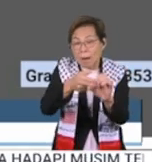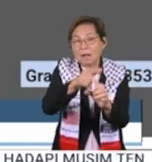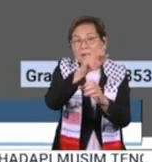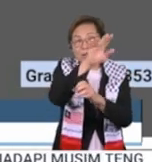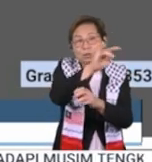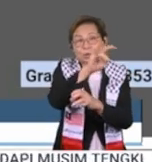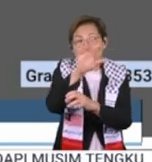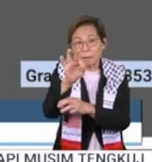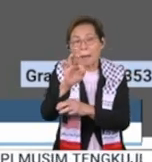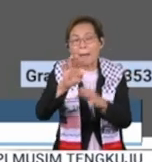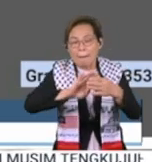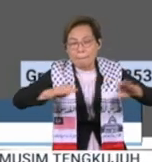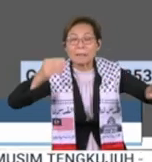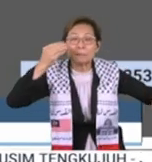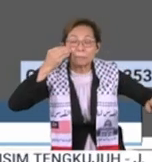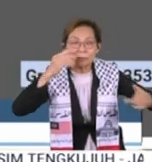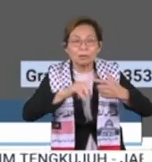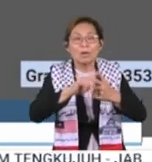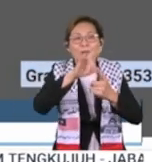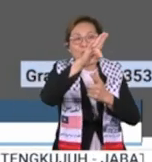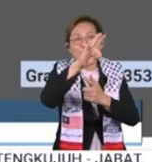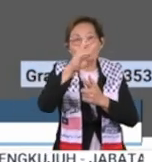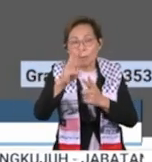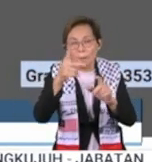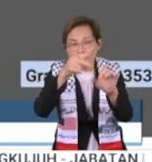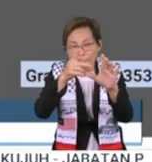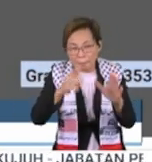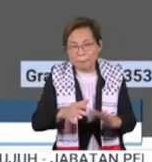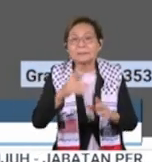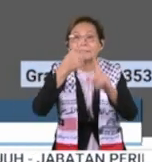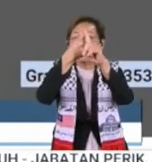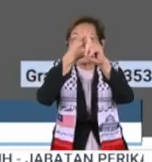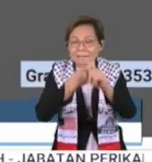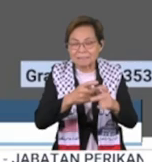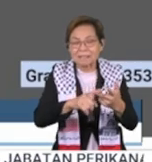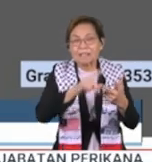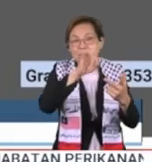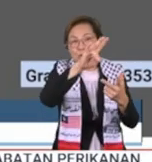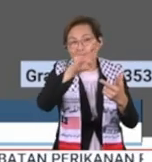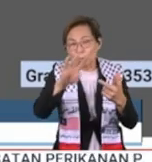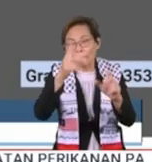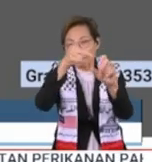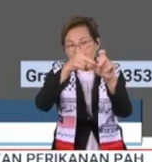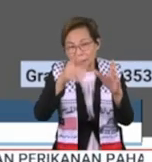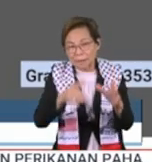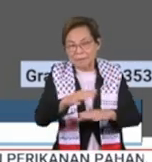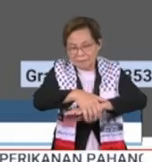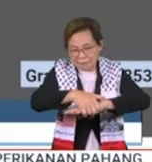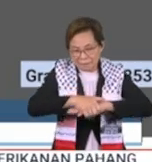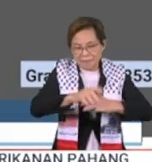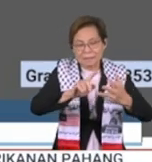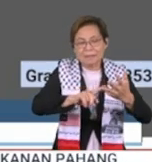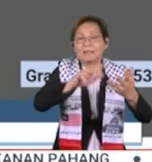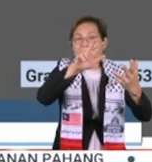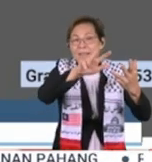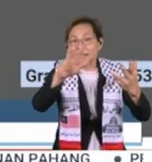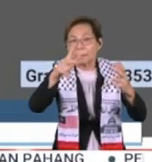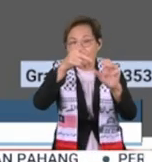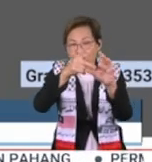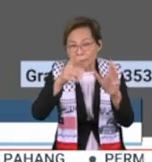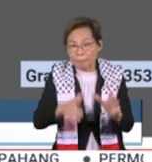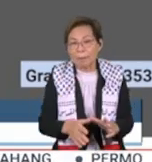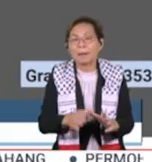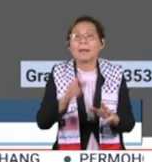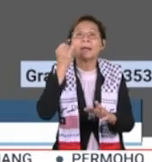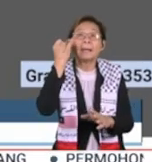79 penyertaan dalam bahasa Melayu, 76 penyertaan dalam bahasa Cina, 74 penyertaan dalam bahasa Inggeris, 33 penyertaan